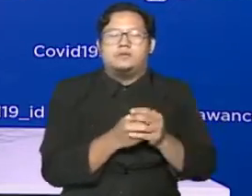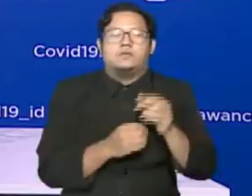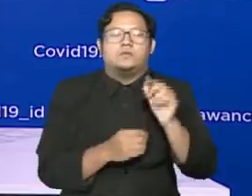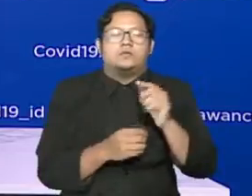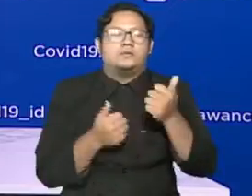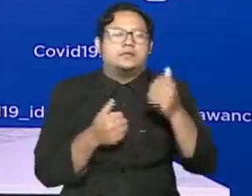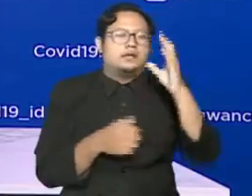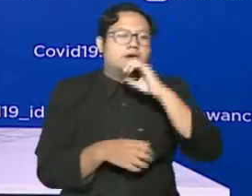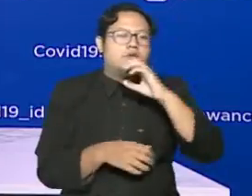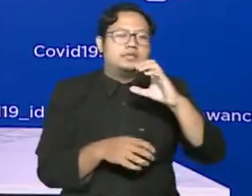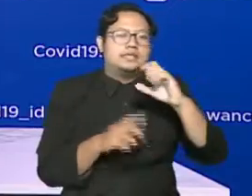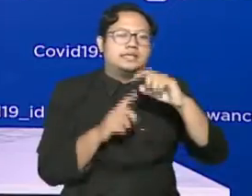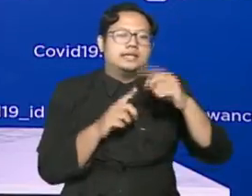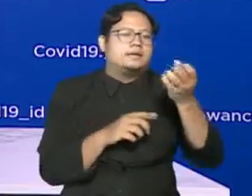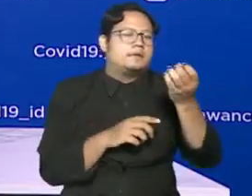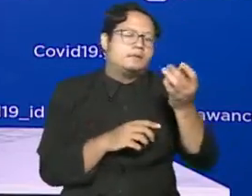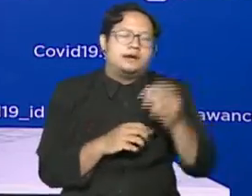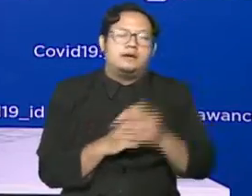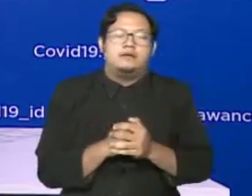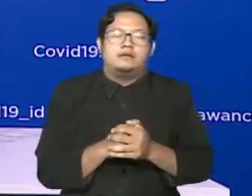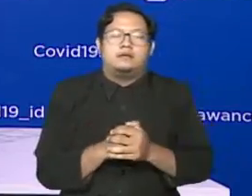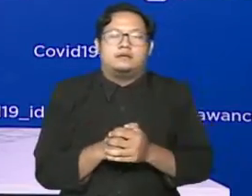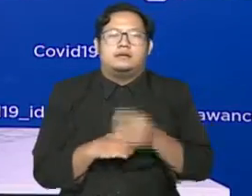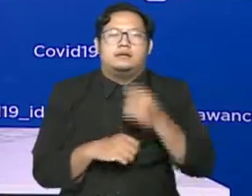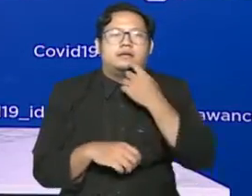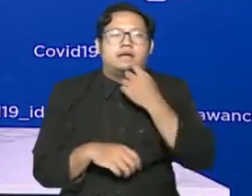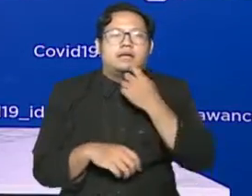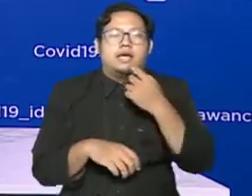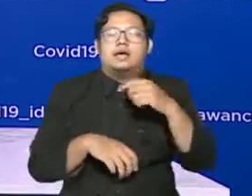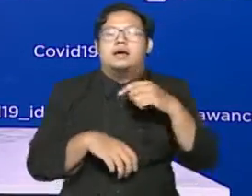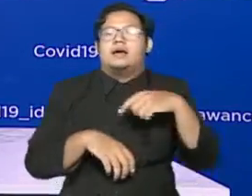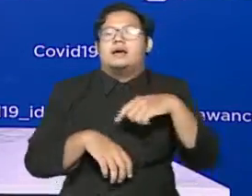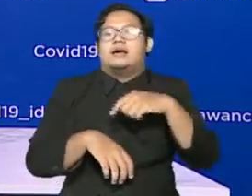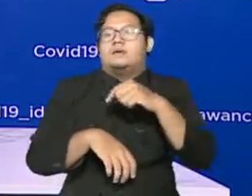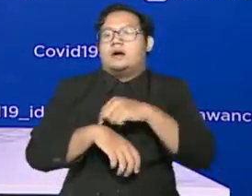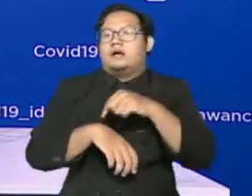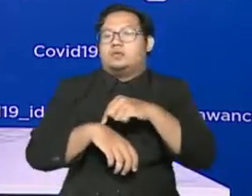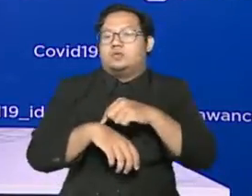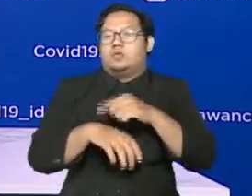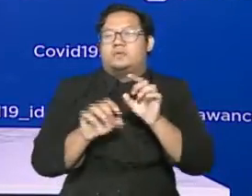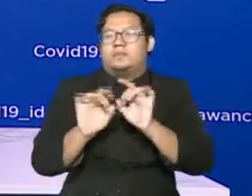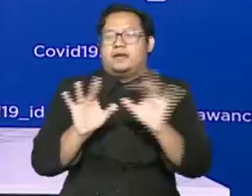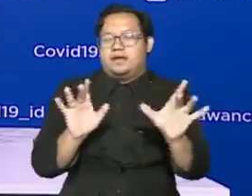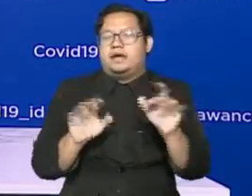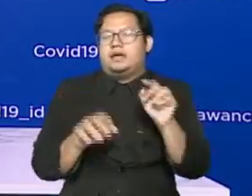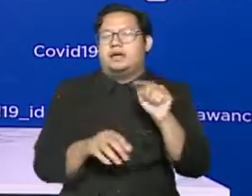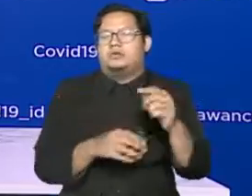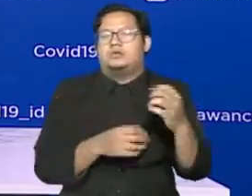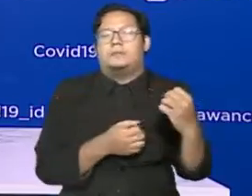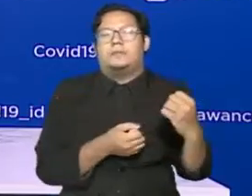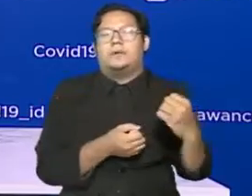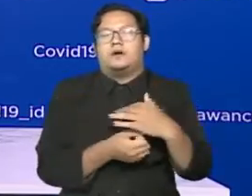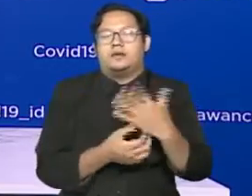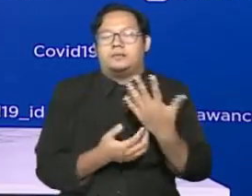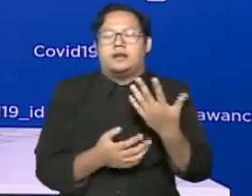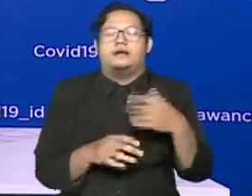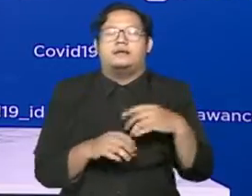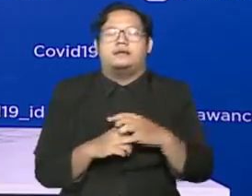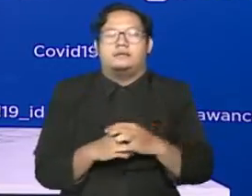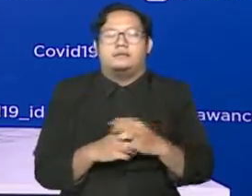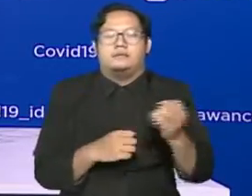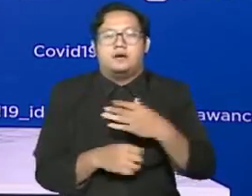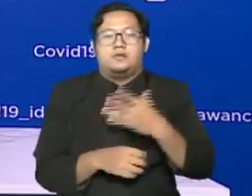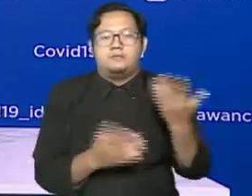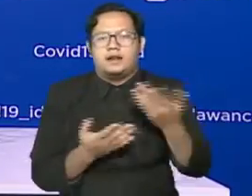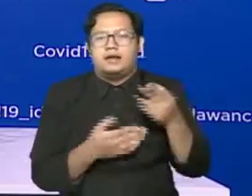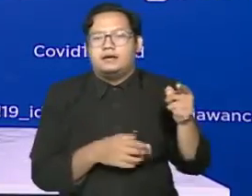value-nya perbedaan durasi keluarnya hasil diagnostik dapat dipengaruhi oleh proses pengambilan sampel